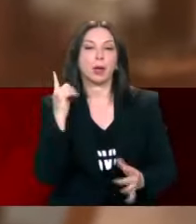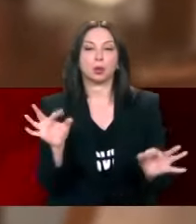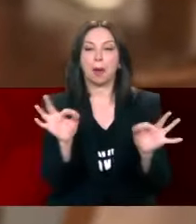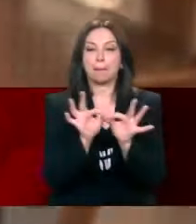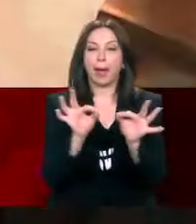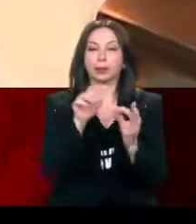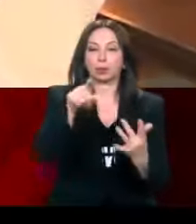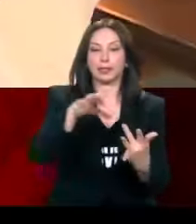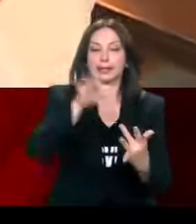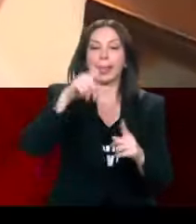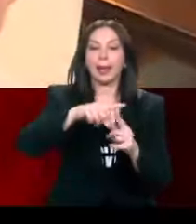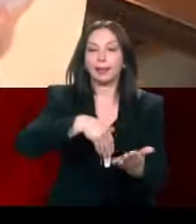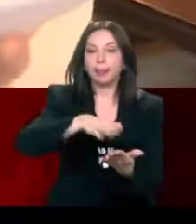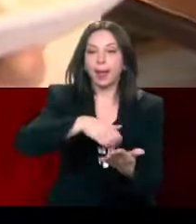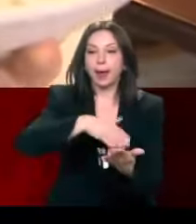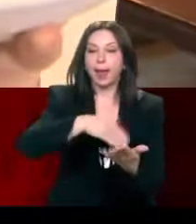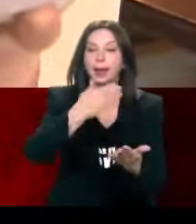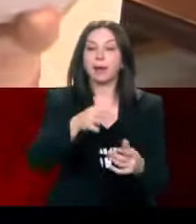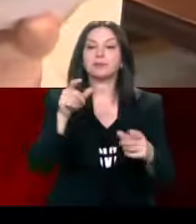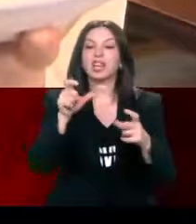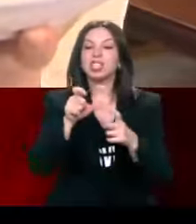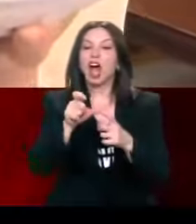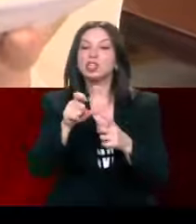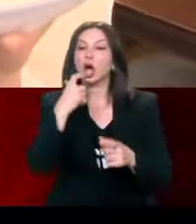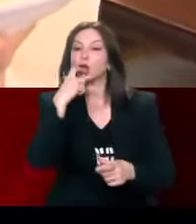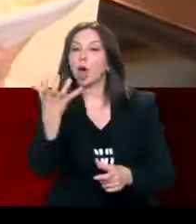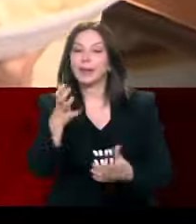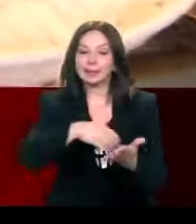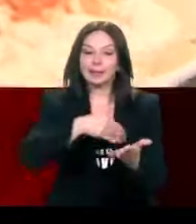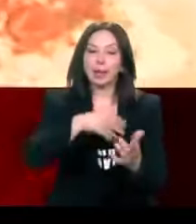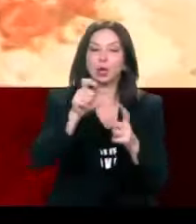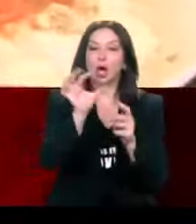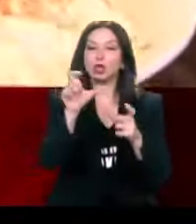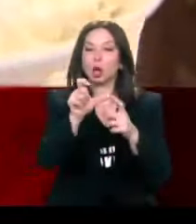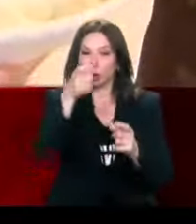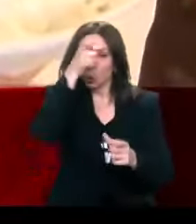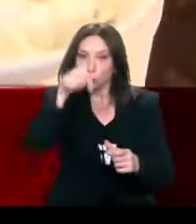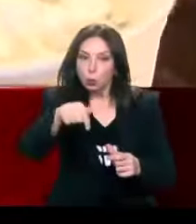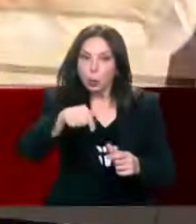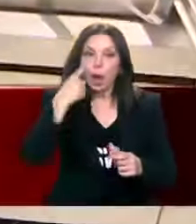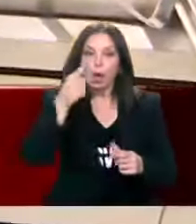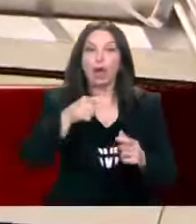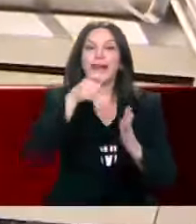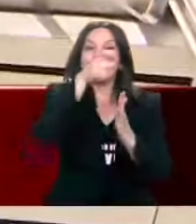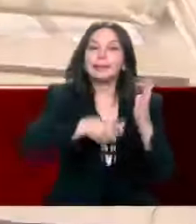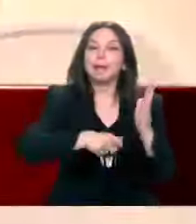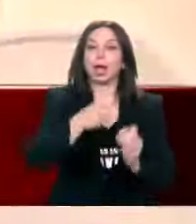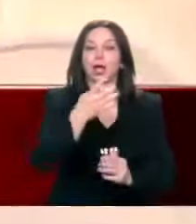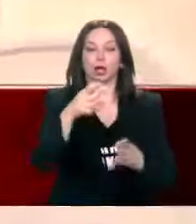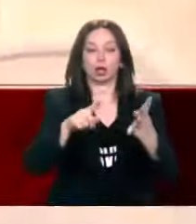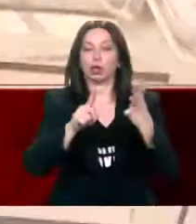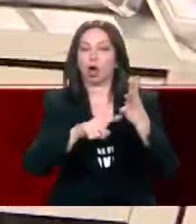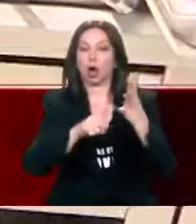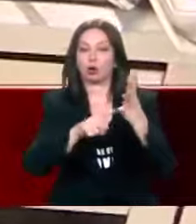mantısı seçildi. Tereyağıyla, salçasıyla, sosuyla Türkiye 4. sırada. Şike vardır.